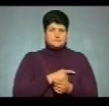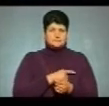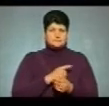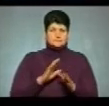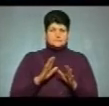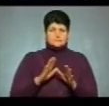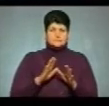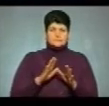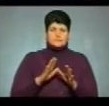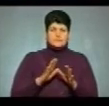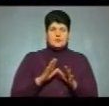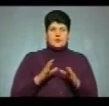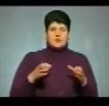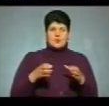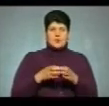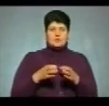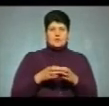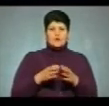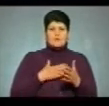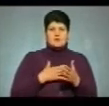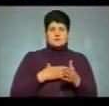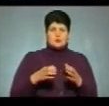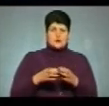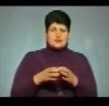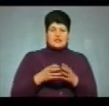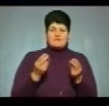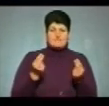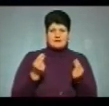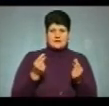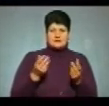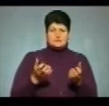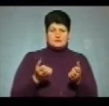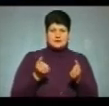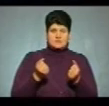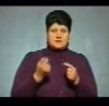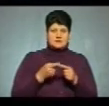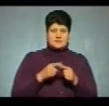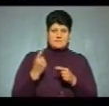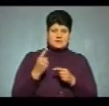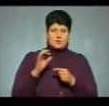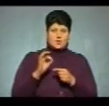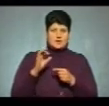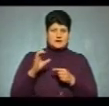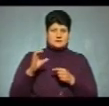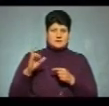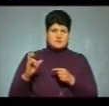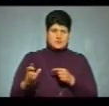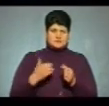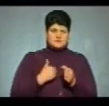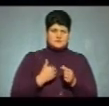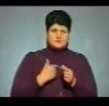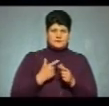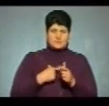для старту – це коаліція громадських організацій, яка фінансово готова підтримати перші ОСББ, які захочуть в